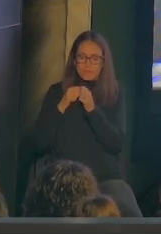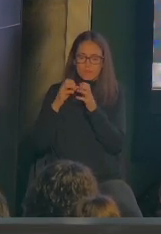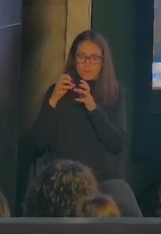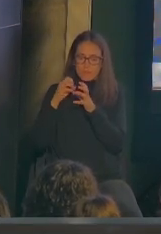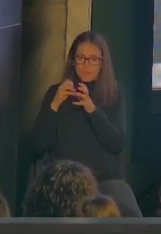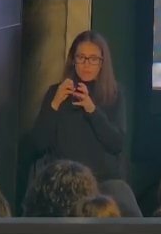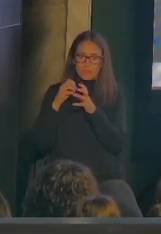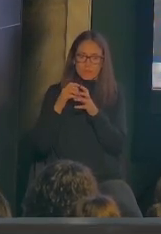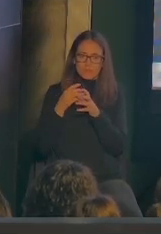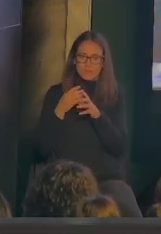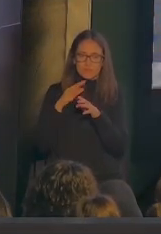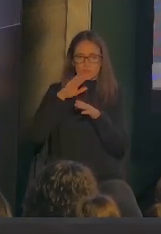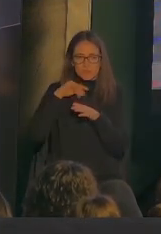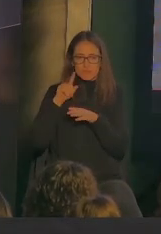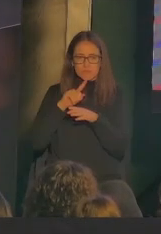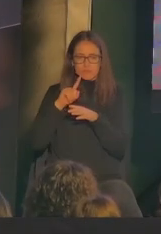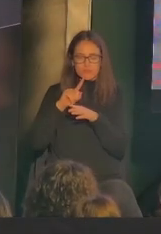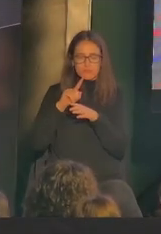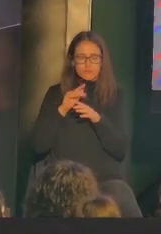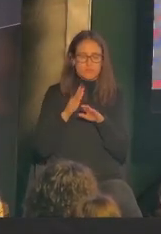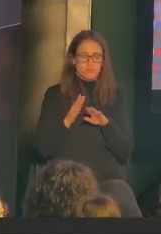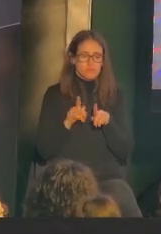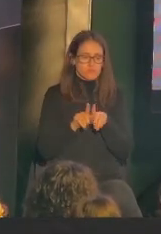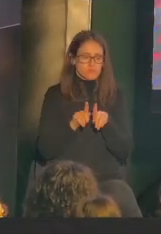tindríem. Ara aquí afegirem...